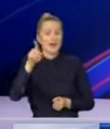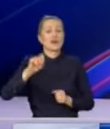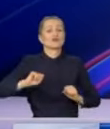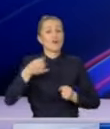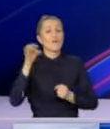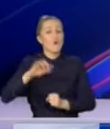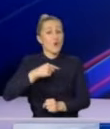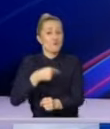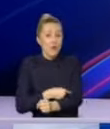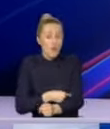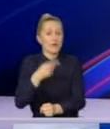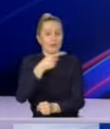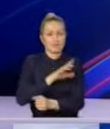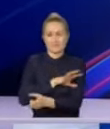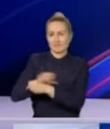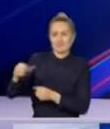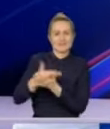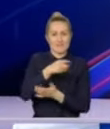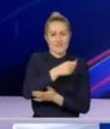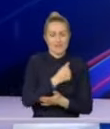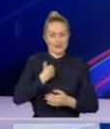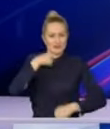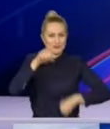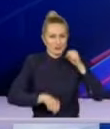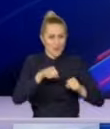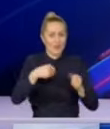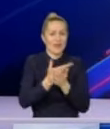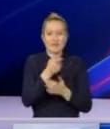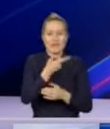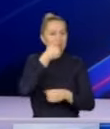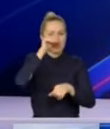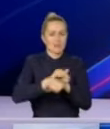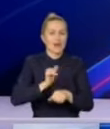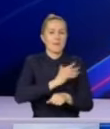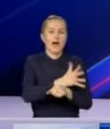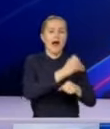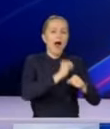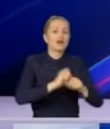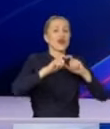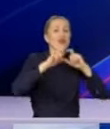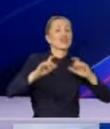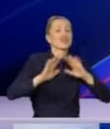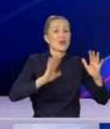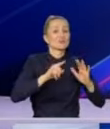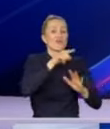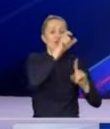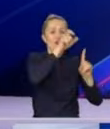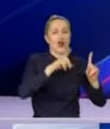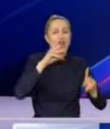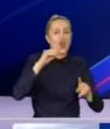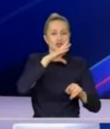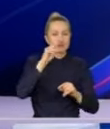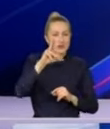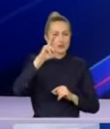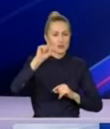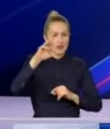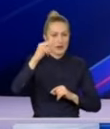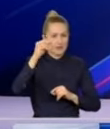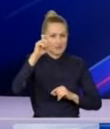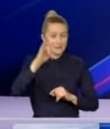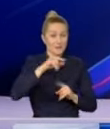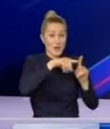zostały storpedowane przez warszawski sąd, który nie zgodził się na tymczasowe aresztowanie Leszka Czarneckiego. Główny podejrzany w sprawie